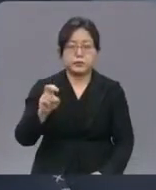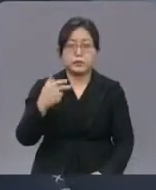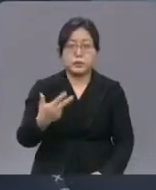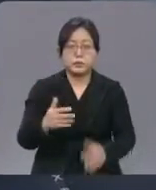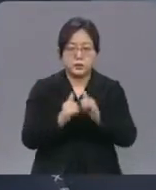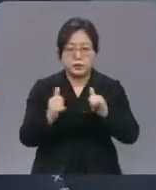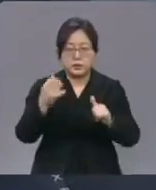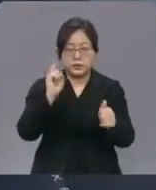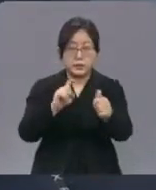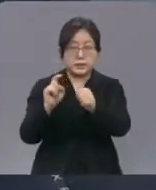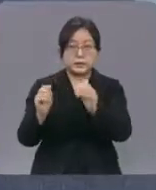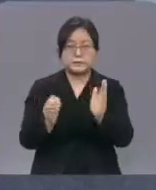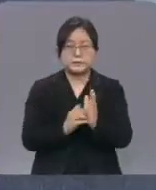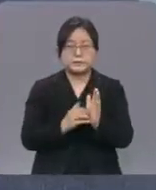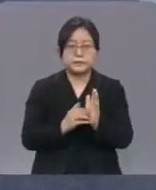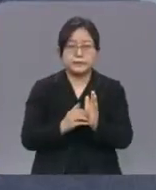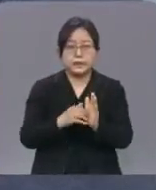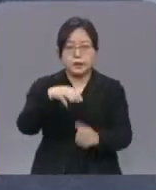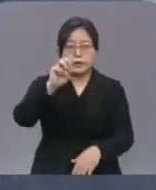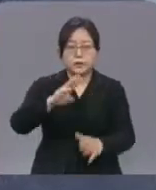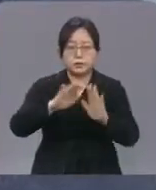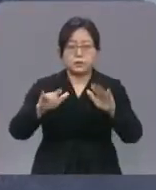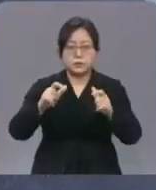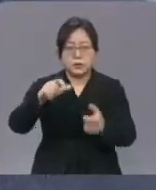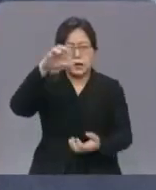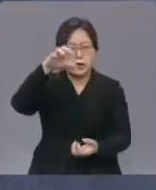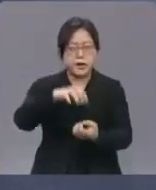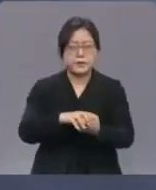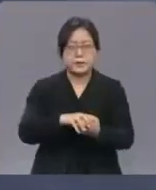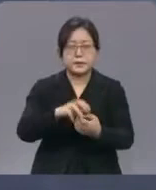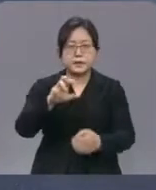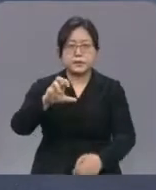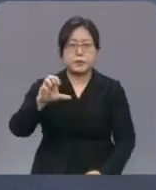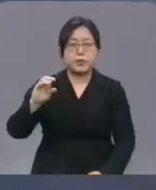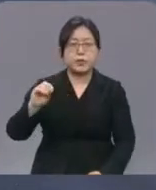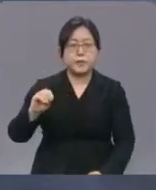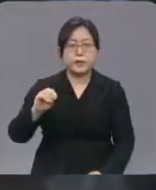22,627명으로 집계됐습니다. 이로써 광주 전남의 누적 확진자는